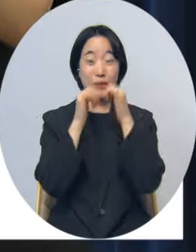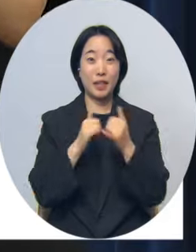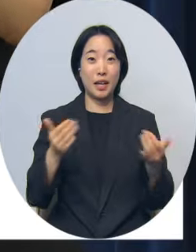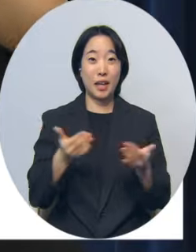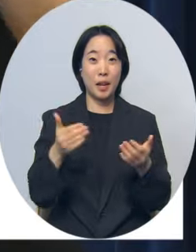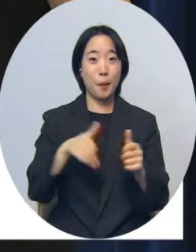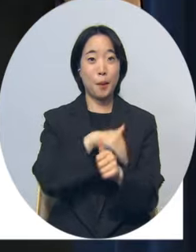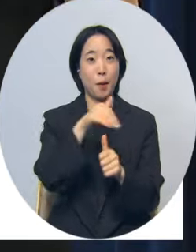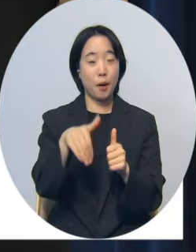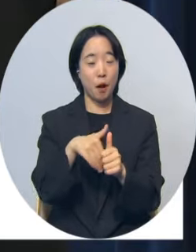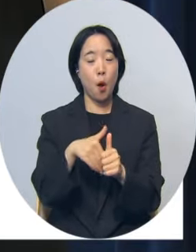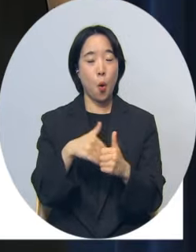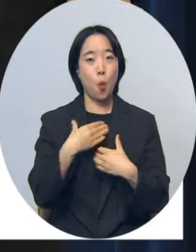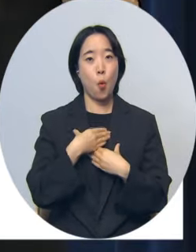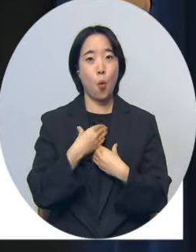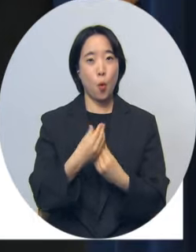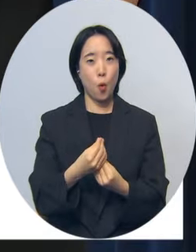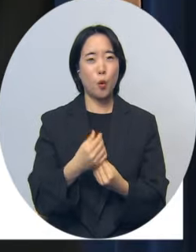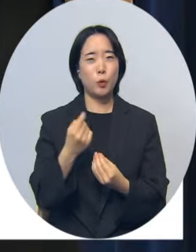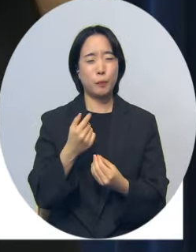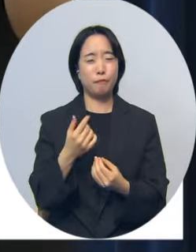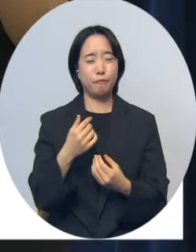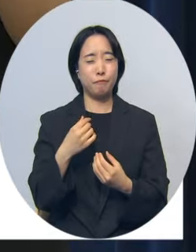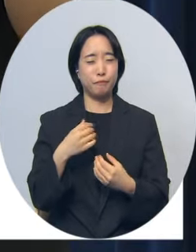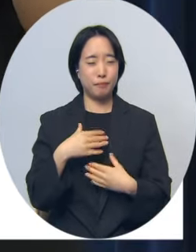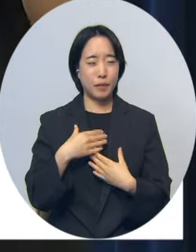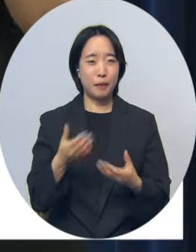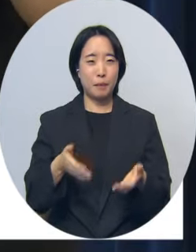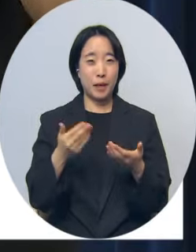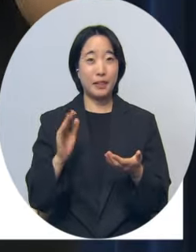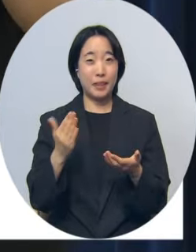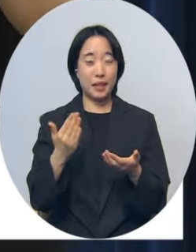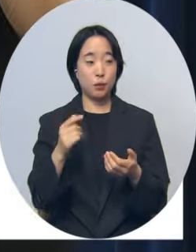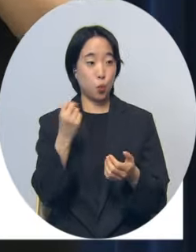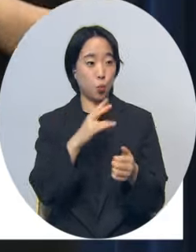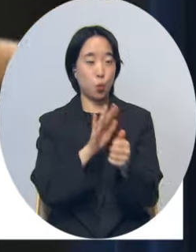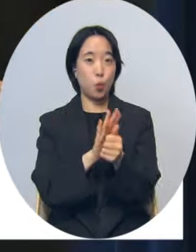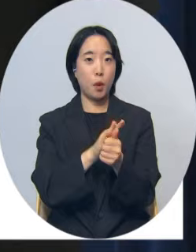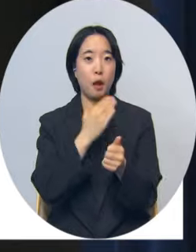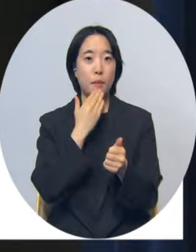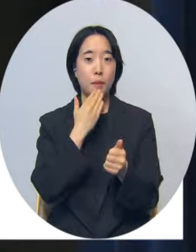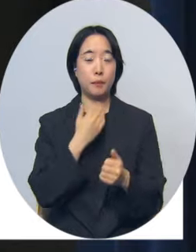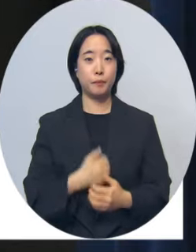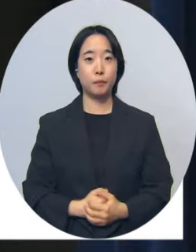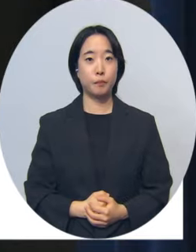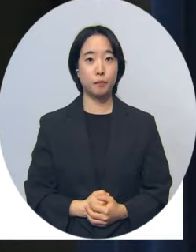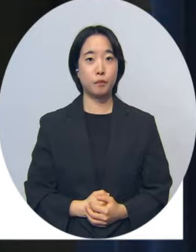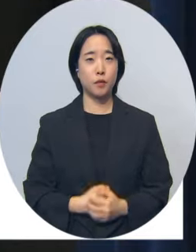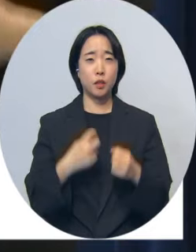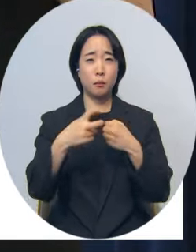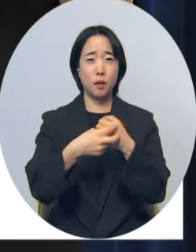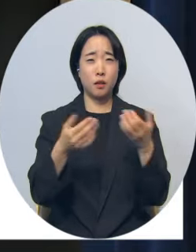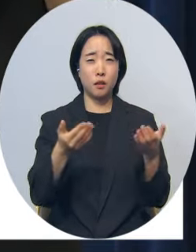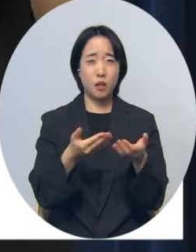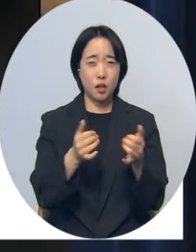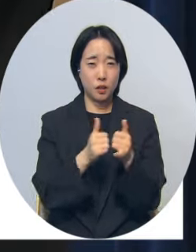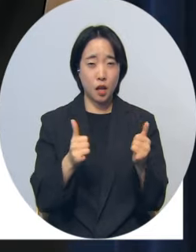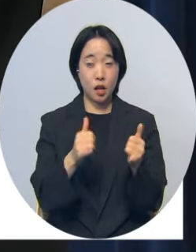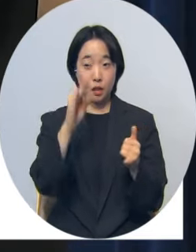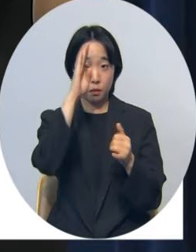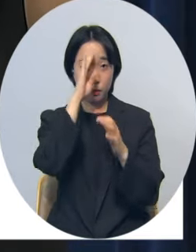개선과 지원 체계를 더욱 강화할 수 있게 되었습니다. 보건의료인 분들과